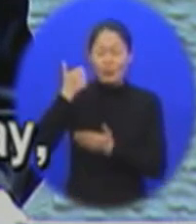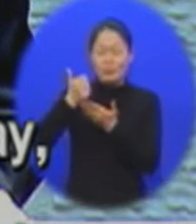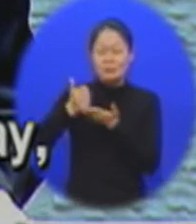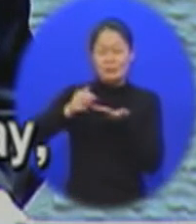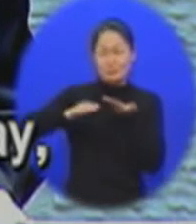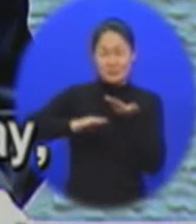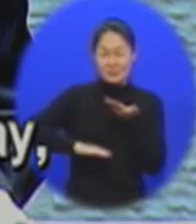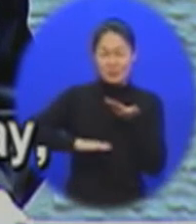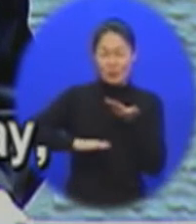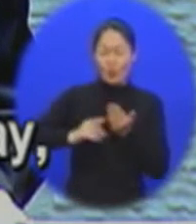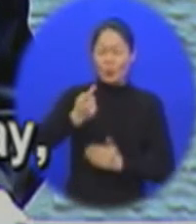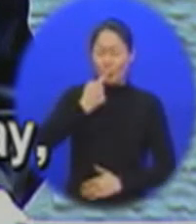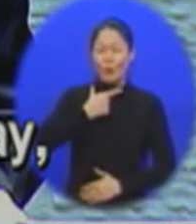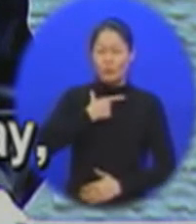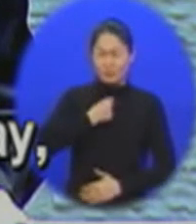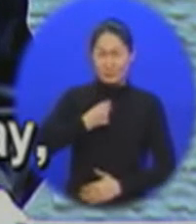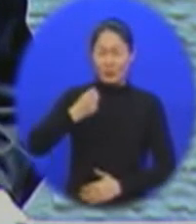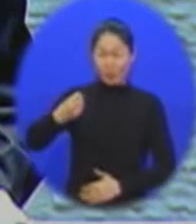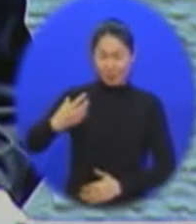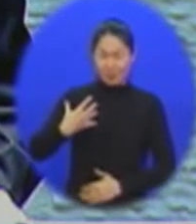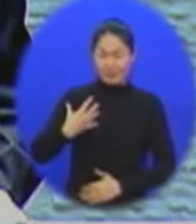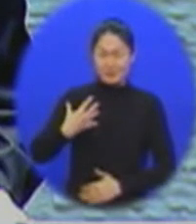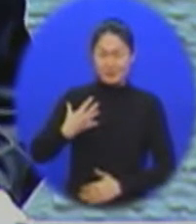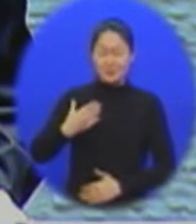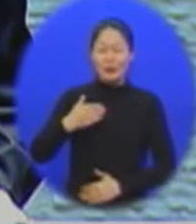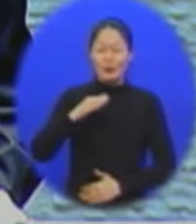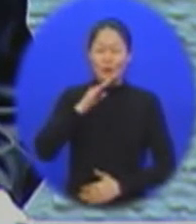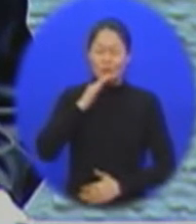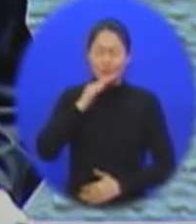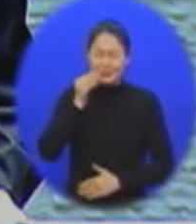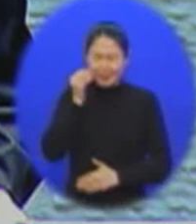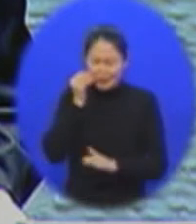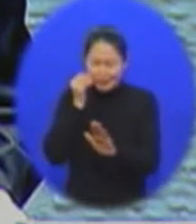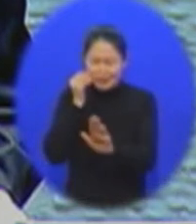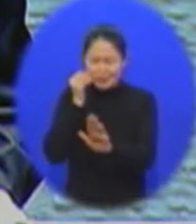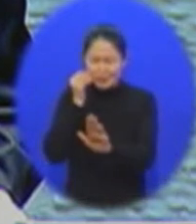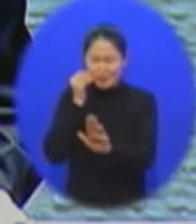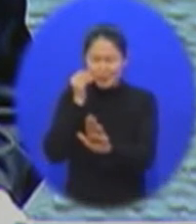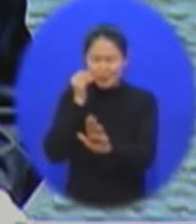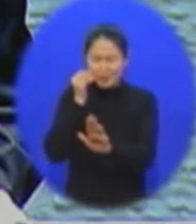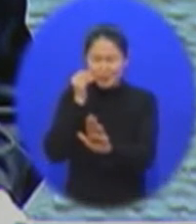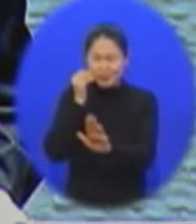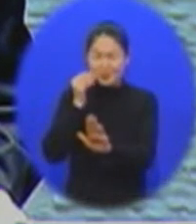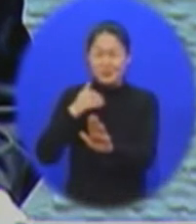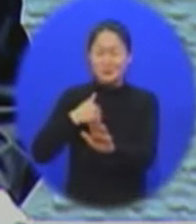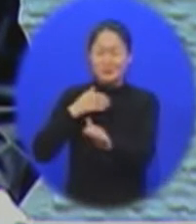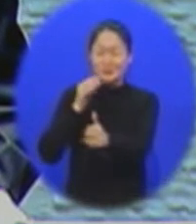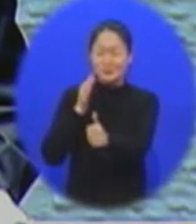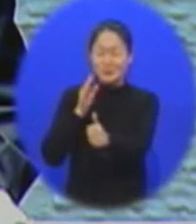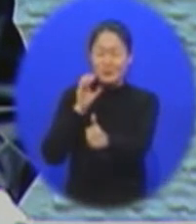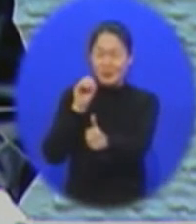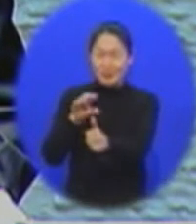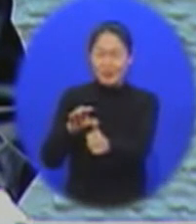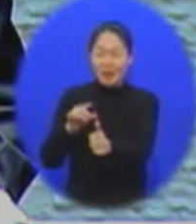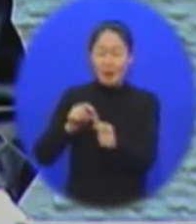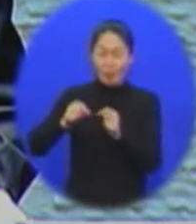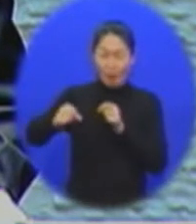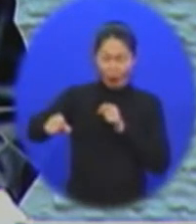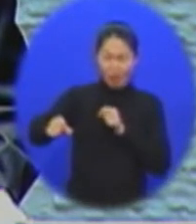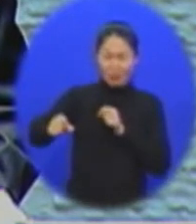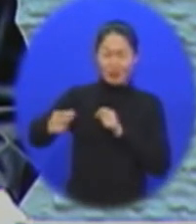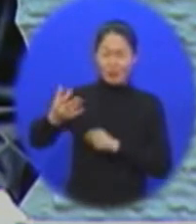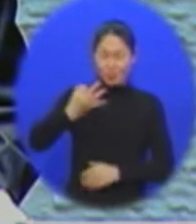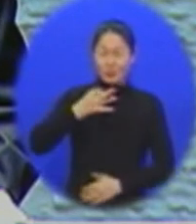배우고 싶다는 거예요 그래서 재활 그러지 마시라고 됩니다 멀리서 보는게 좋지